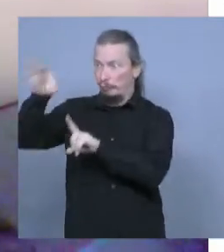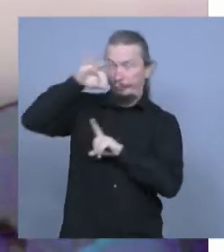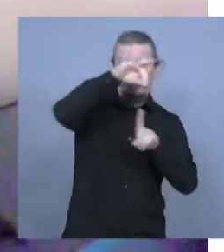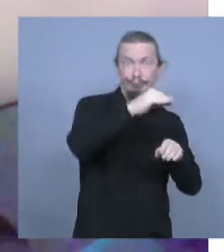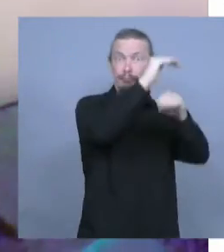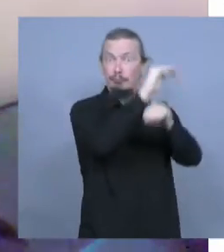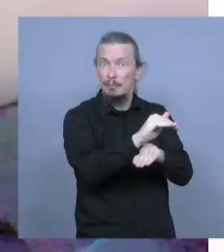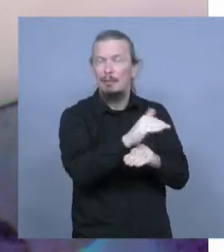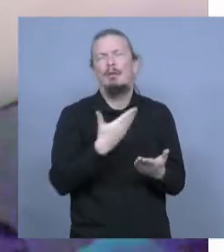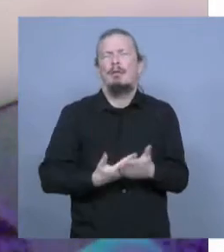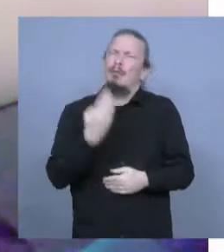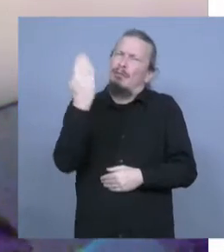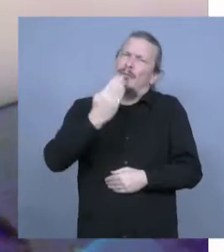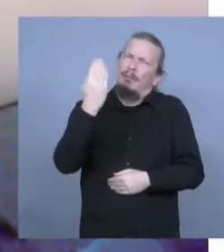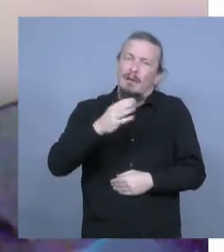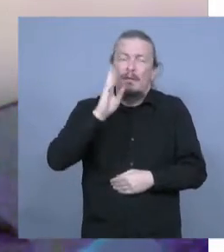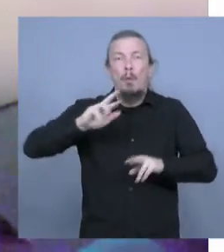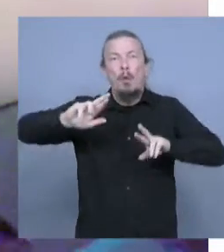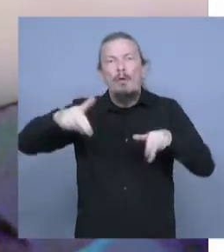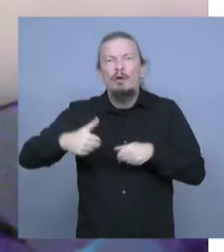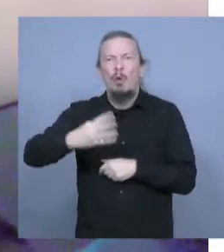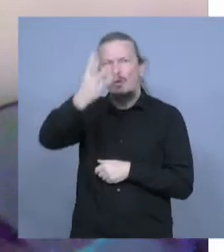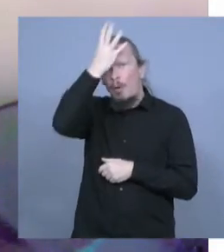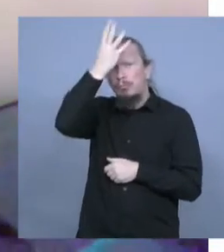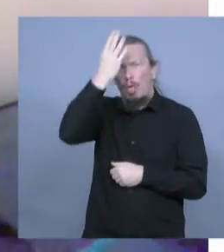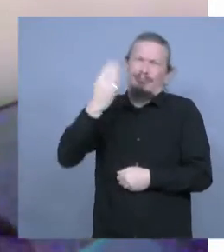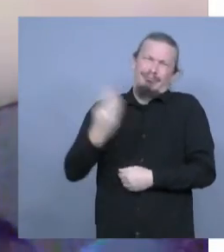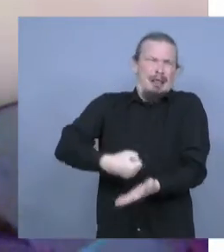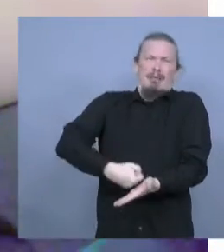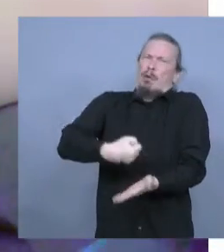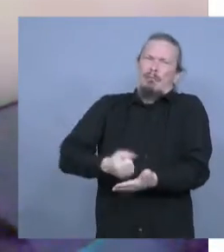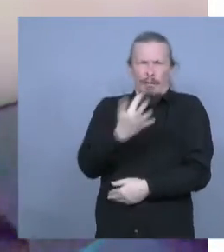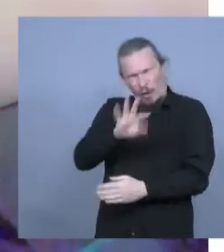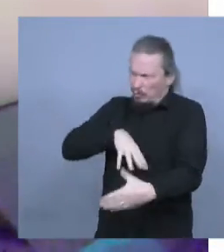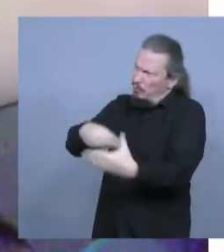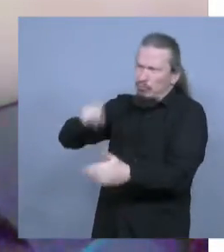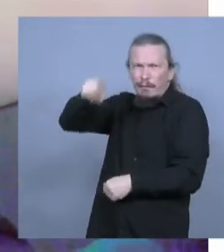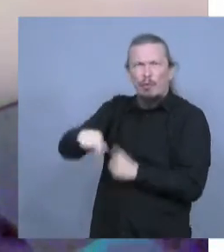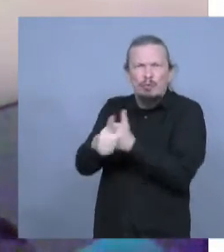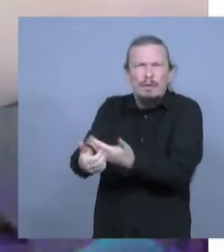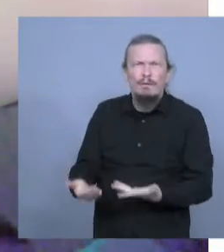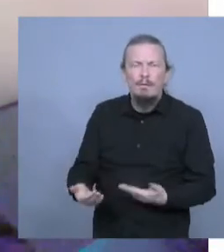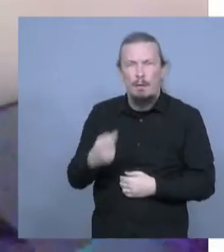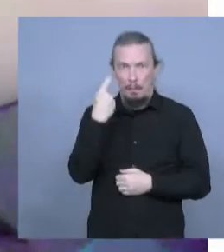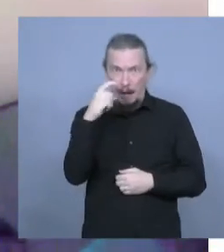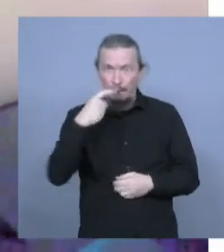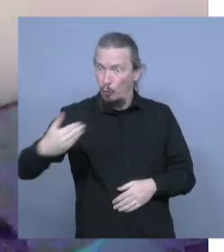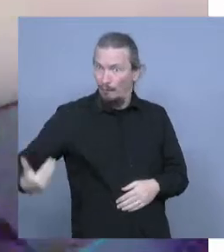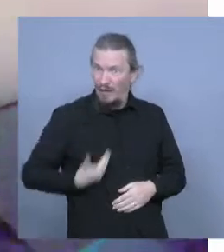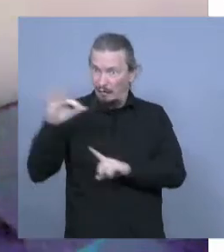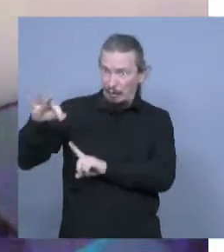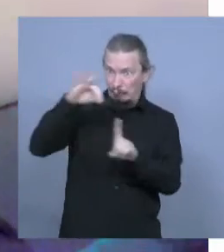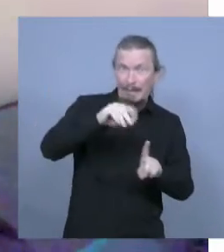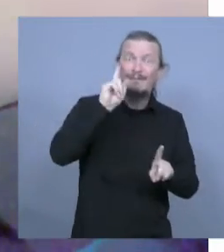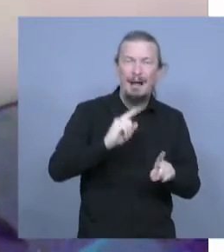nous demandons à minima le respect de la Convention d'Istanbul dont la France est signataire et qui prévoit notamment un hébergement pour les